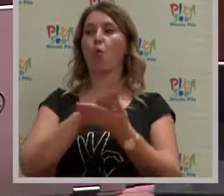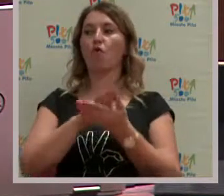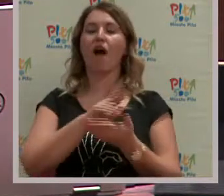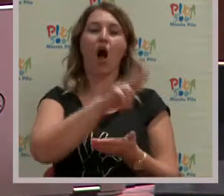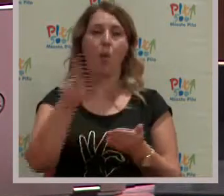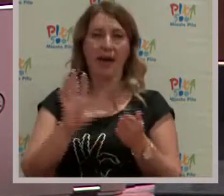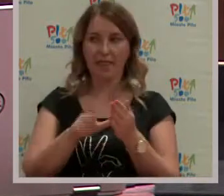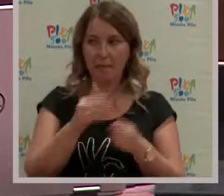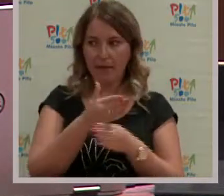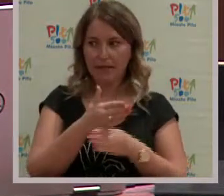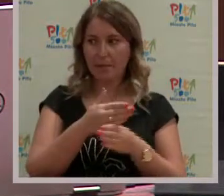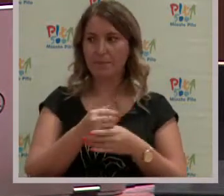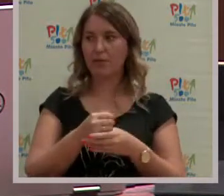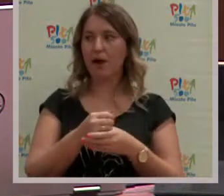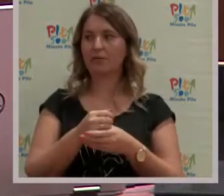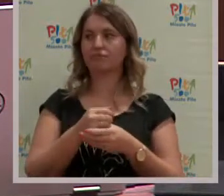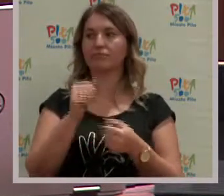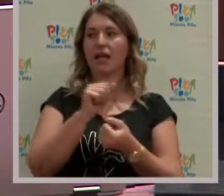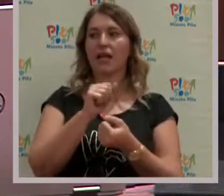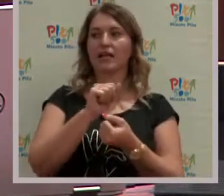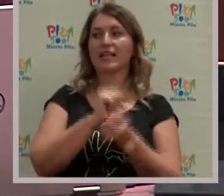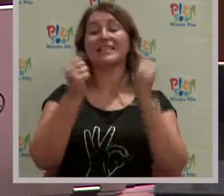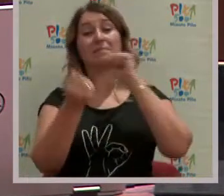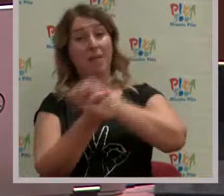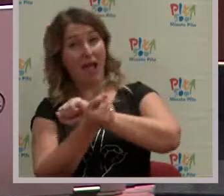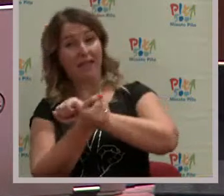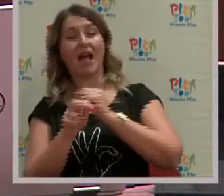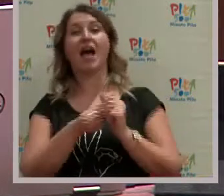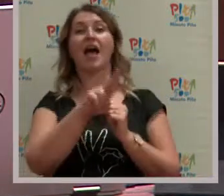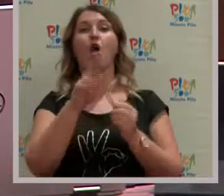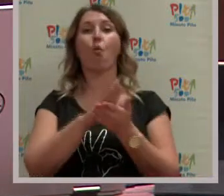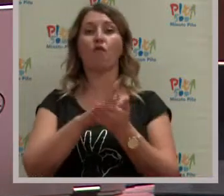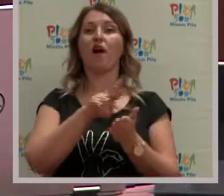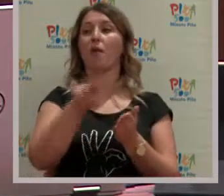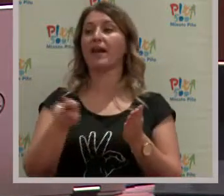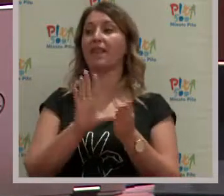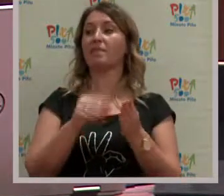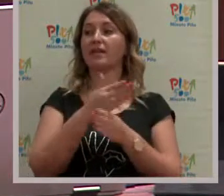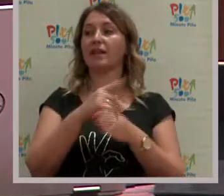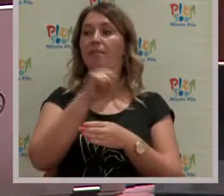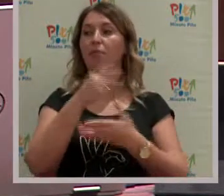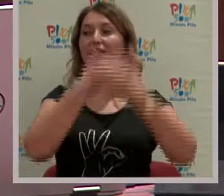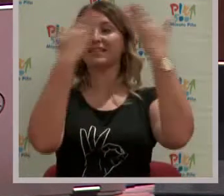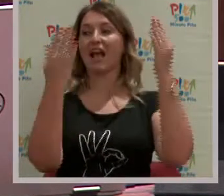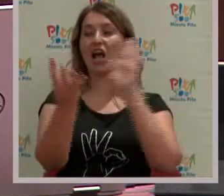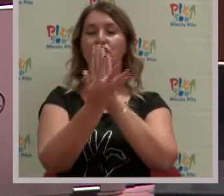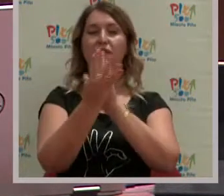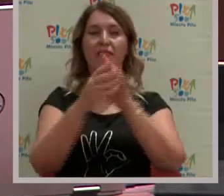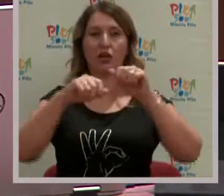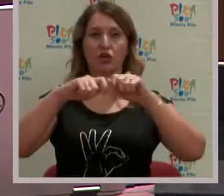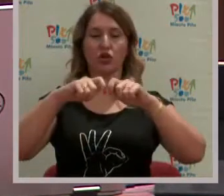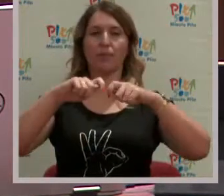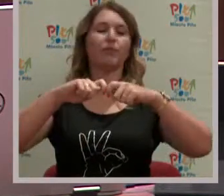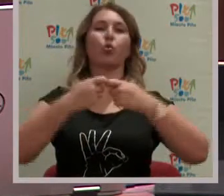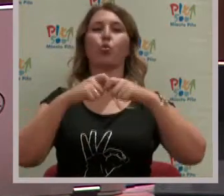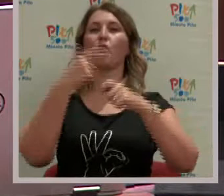z dnia 19 grudnia 2017 roku w sprawie planu pracy Rady Miasta Piły na 2018 rok druk 1055